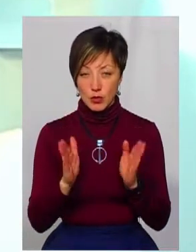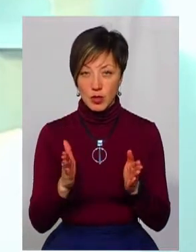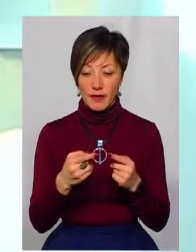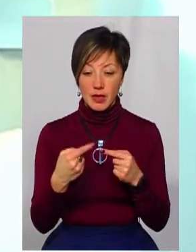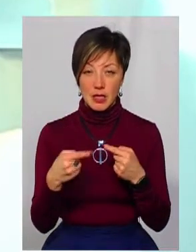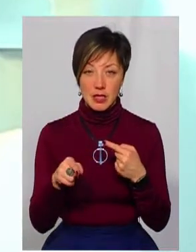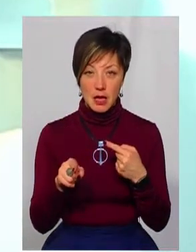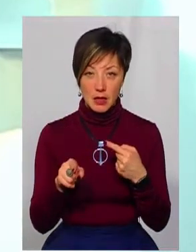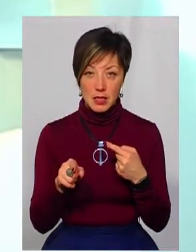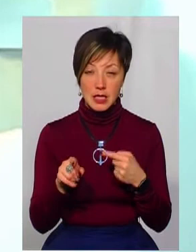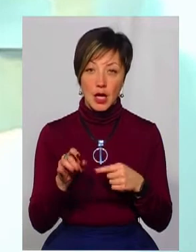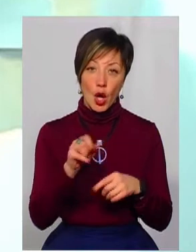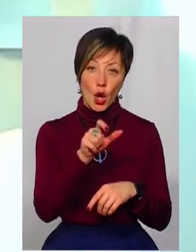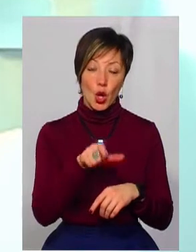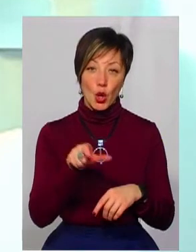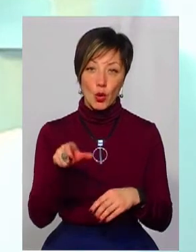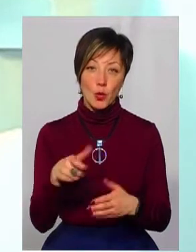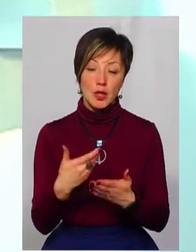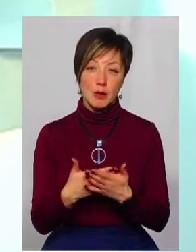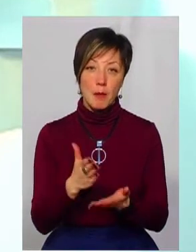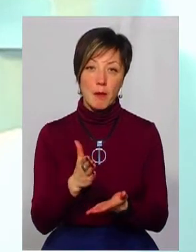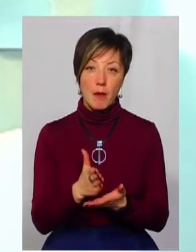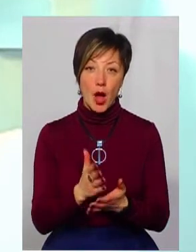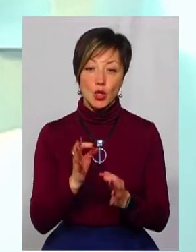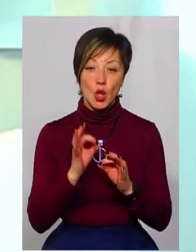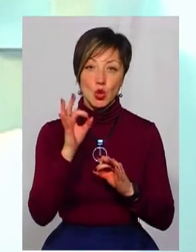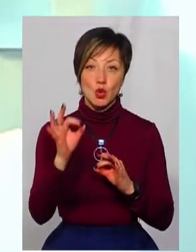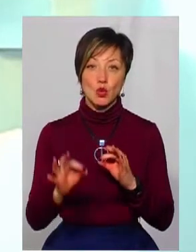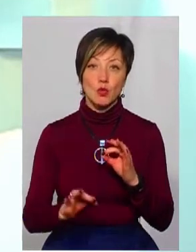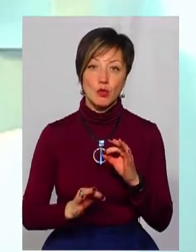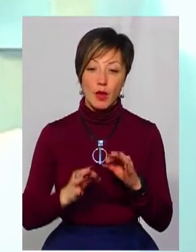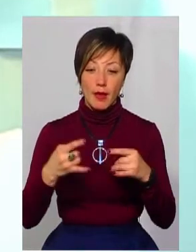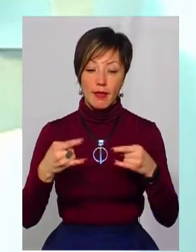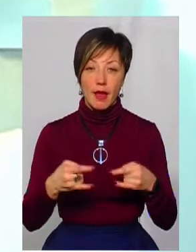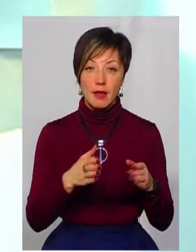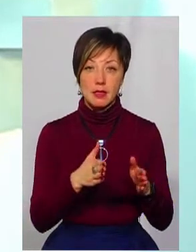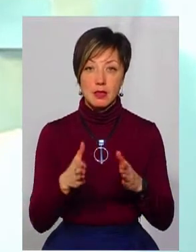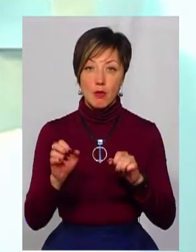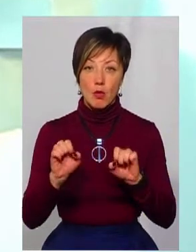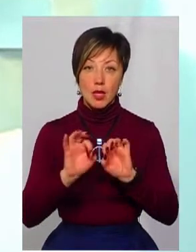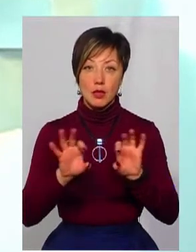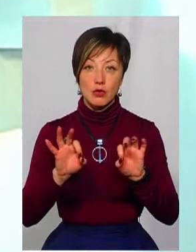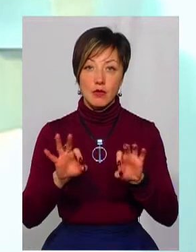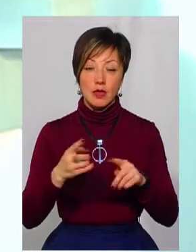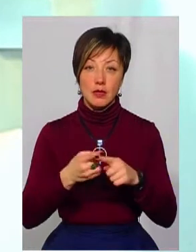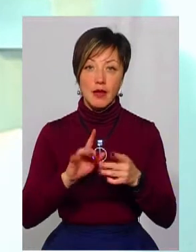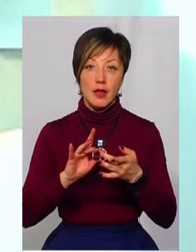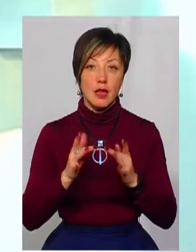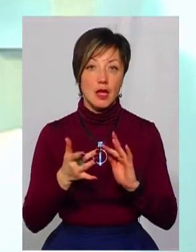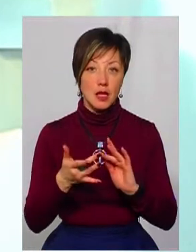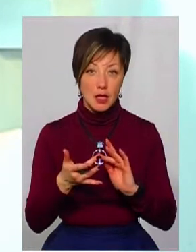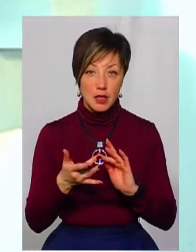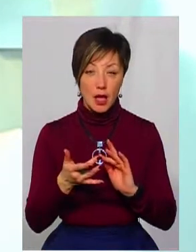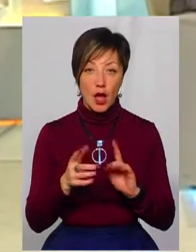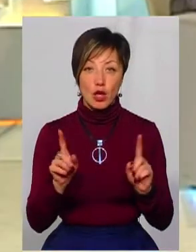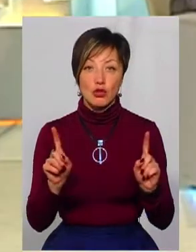буде відрізнятися. Люди, до прикладу, маючи супутник в якійсь телесистемі, могли транслювати ці канали в мережу інтернет.